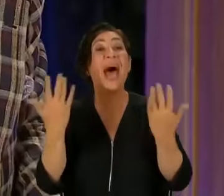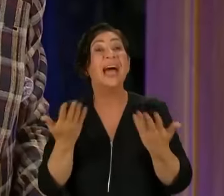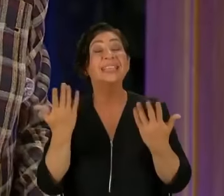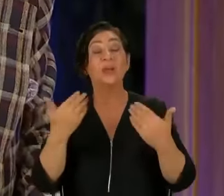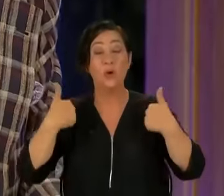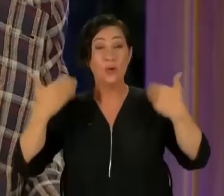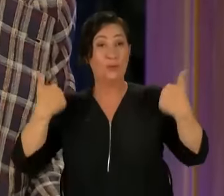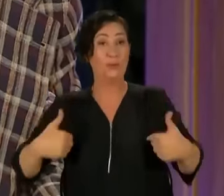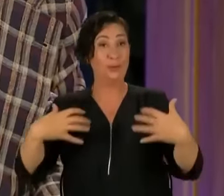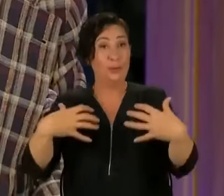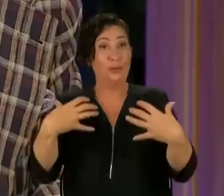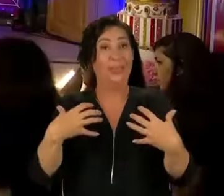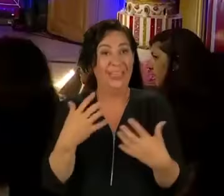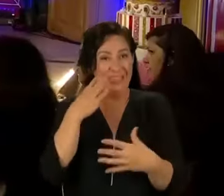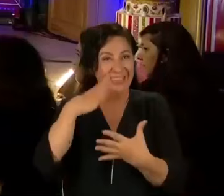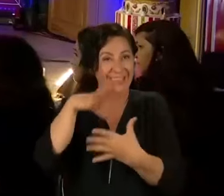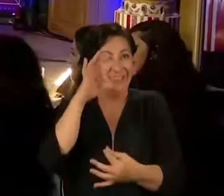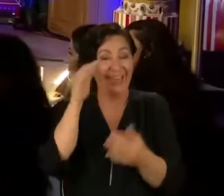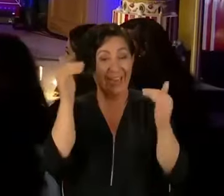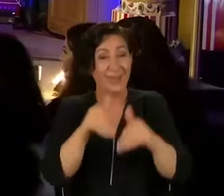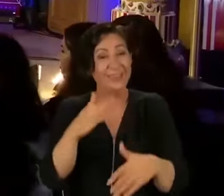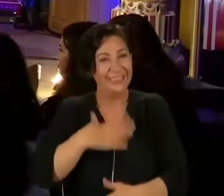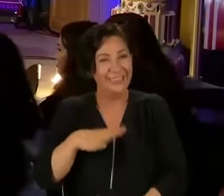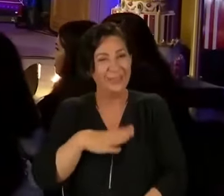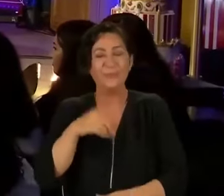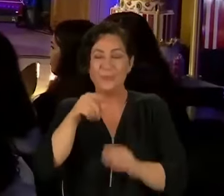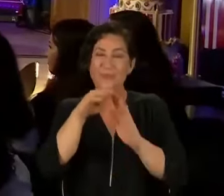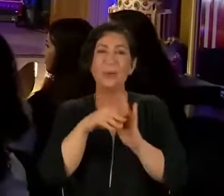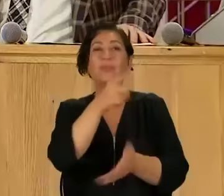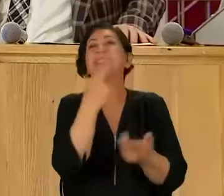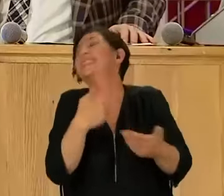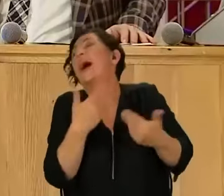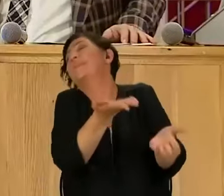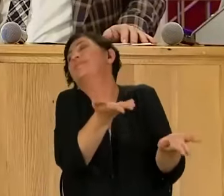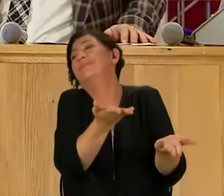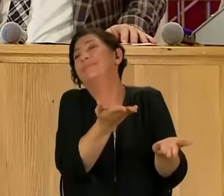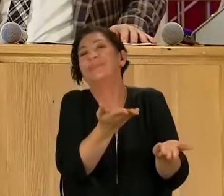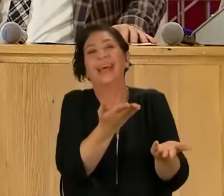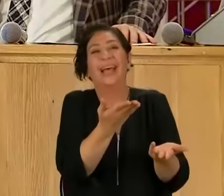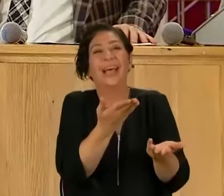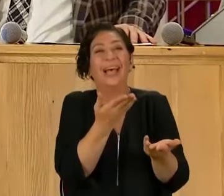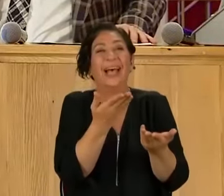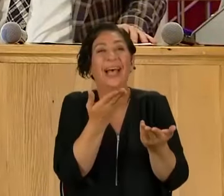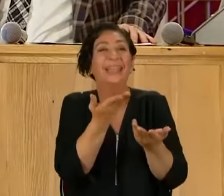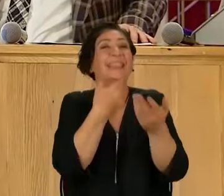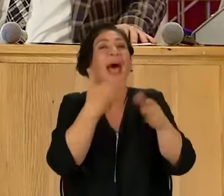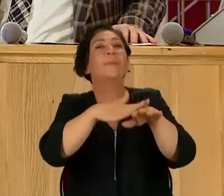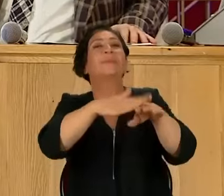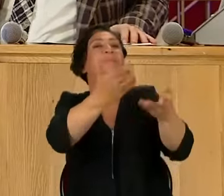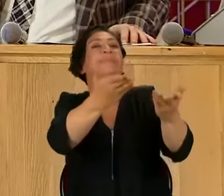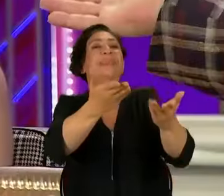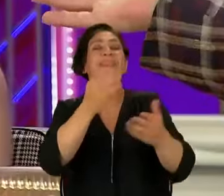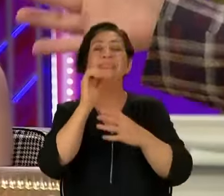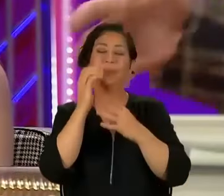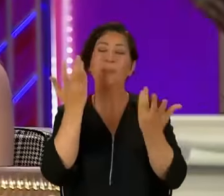biraz da vücuduyla ön planda olan insan istiyorum. Bunu bu programdan, yani bu kızı ne yapayım ben şimdi? Yani ne yapayım? Yani